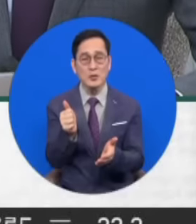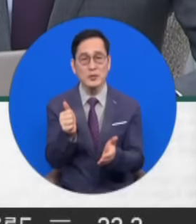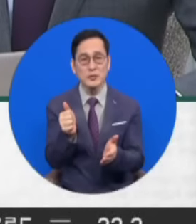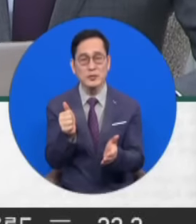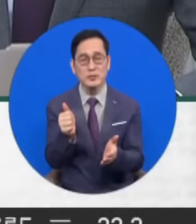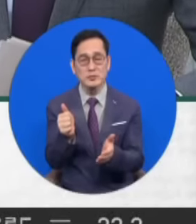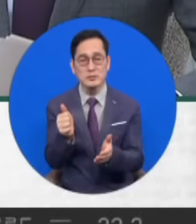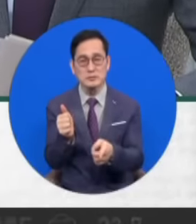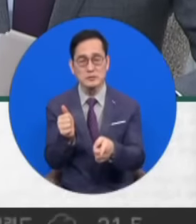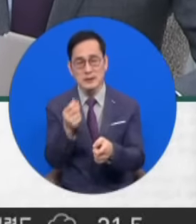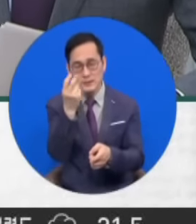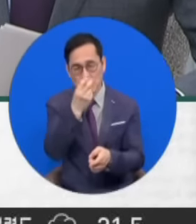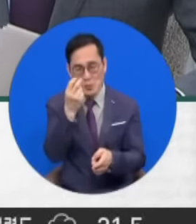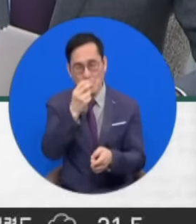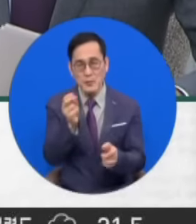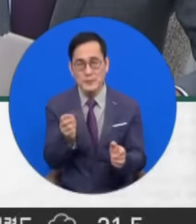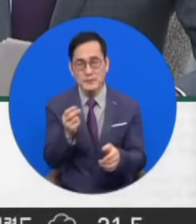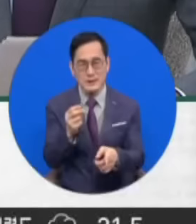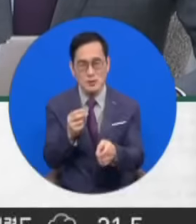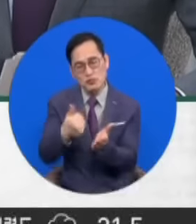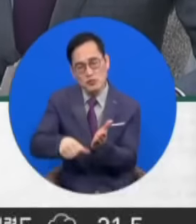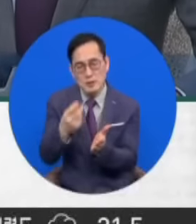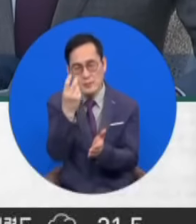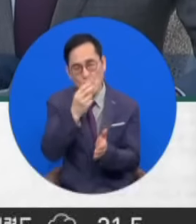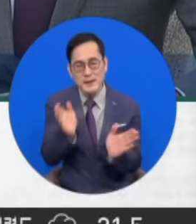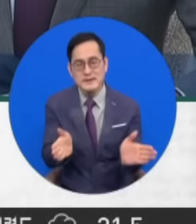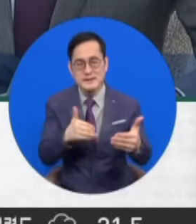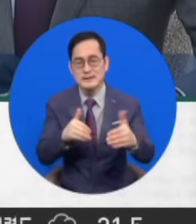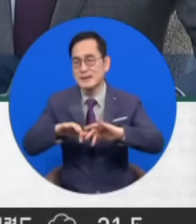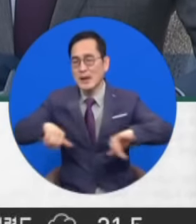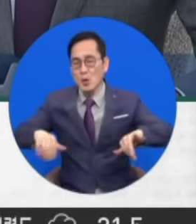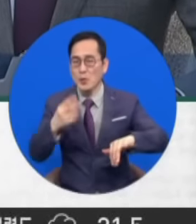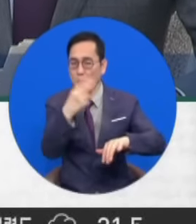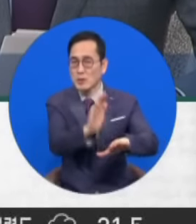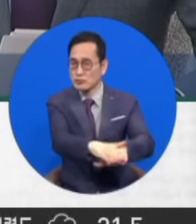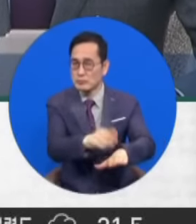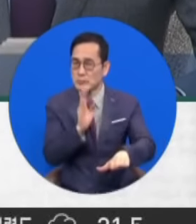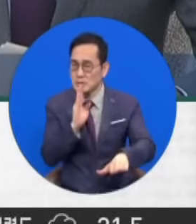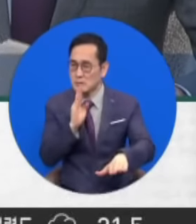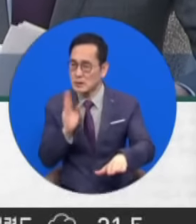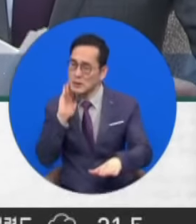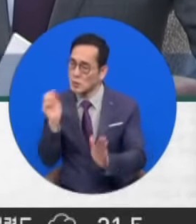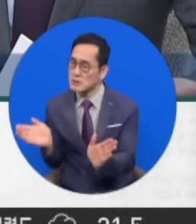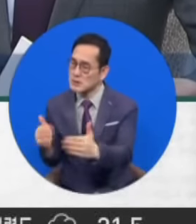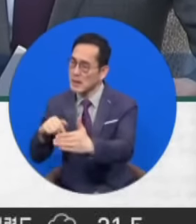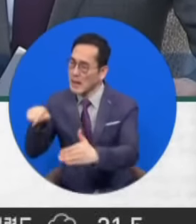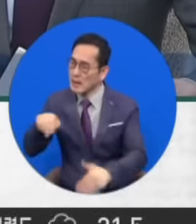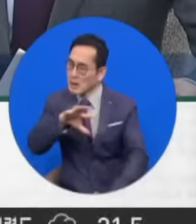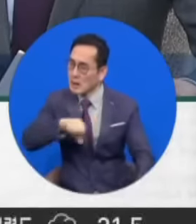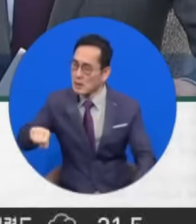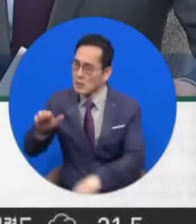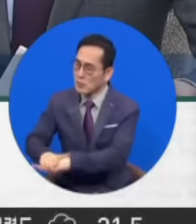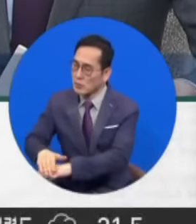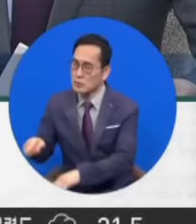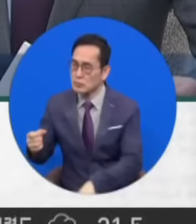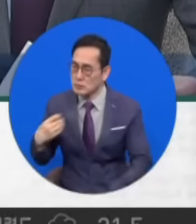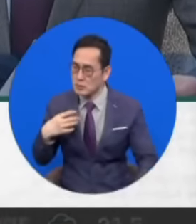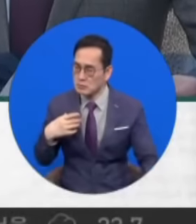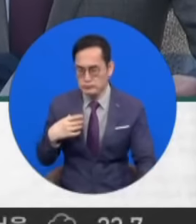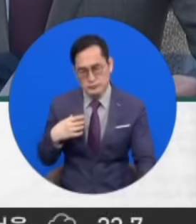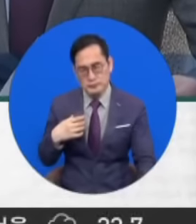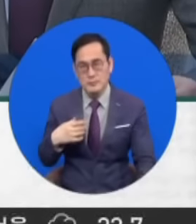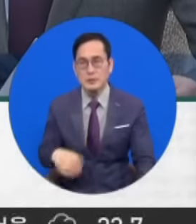저는 어제 이제 그 대통령실에서 사실은 뭐 민정석 그러니까 꼭 뭐 참석을 안 했던 관례적으로 안 했던 민정석까지 참석을